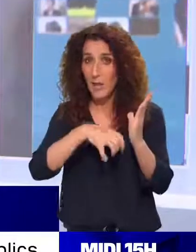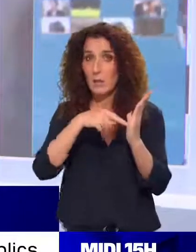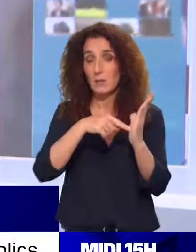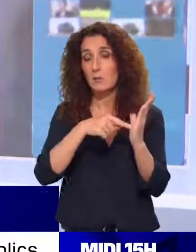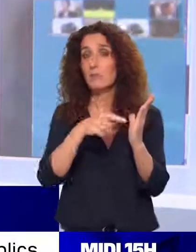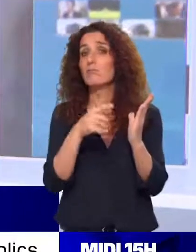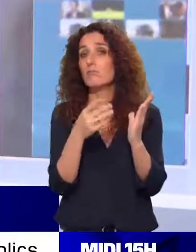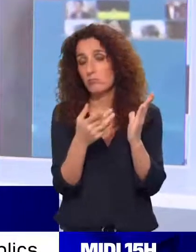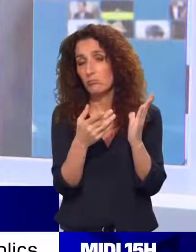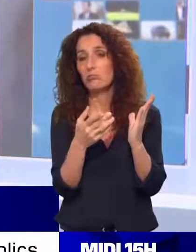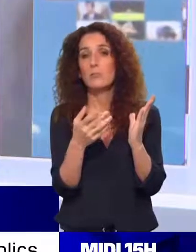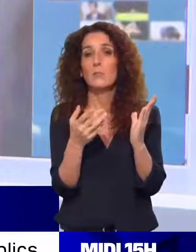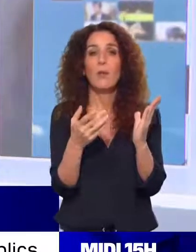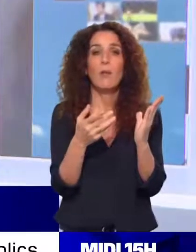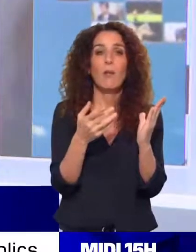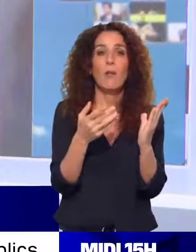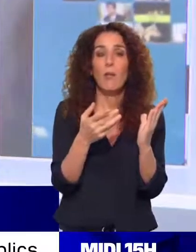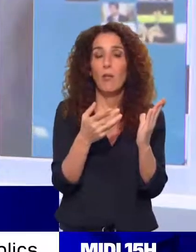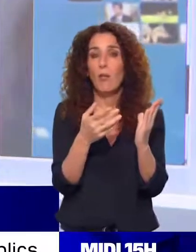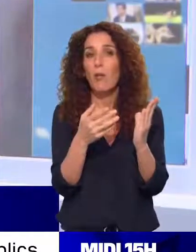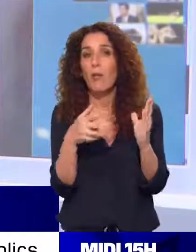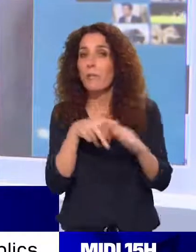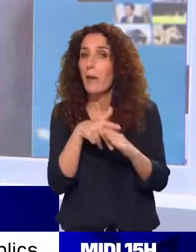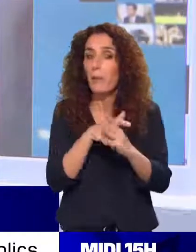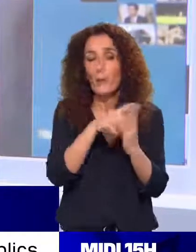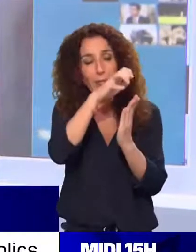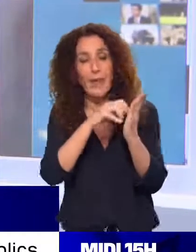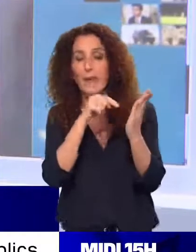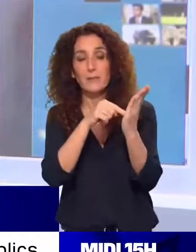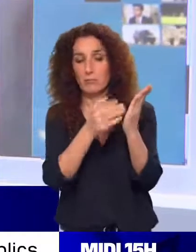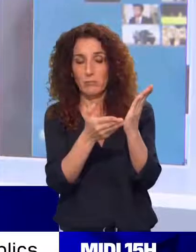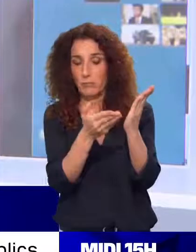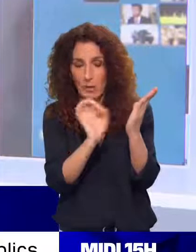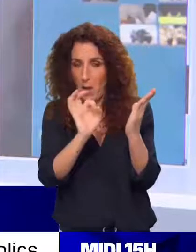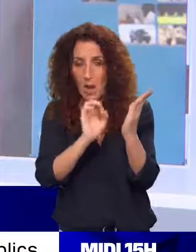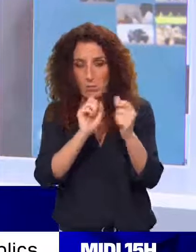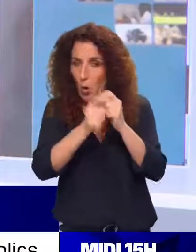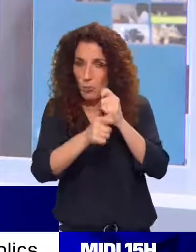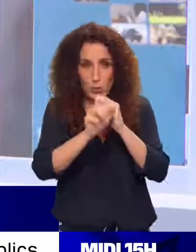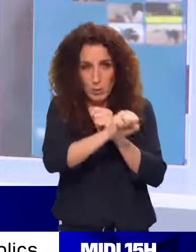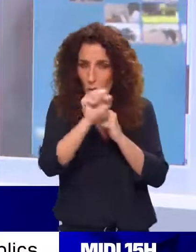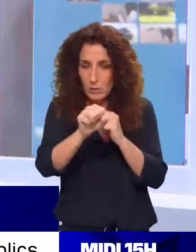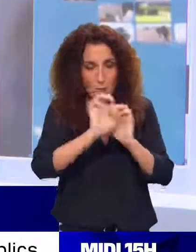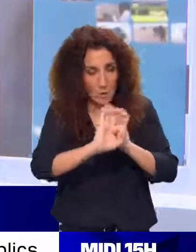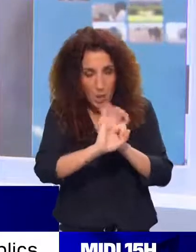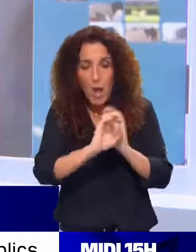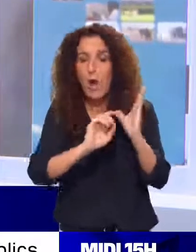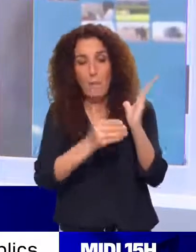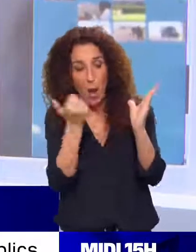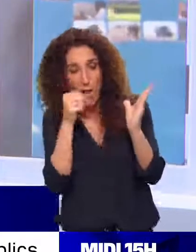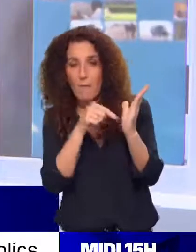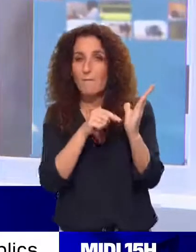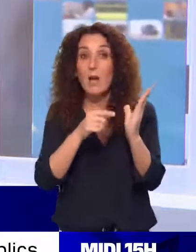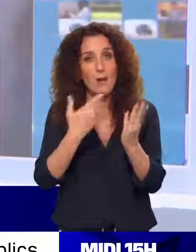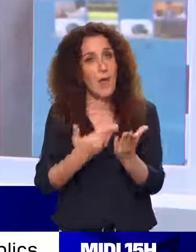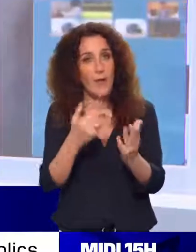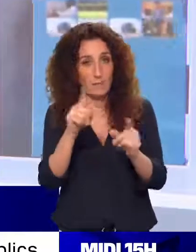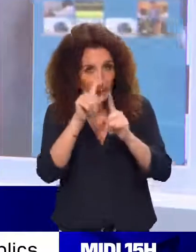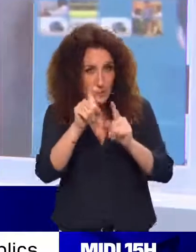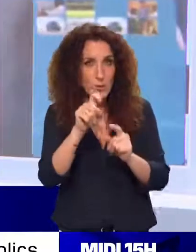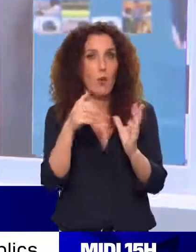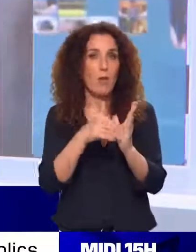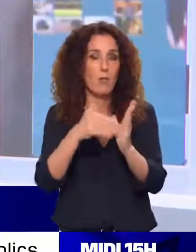tout simplement exclu puis supprimée et bien finalement la question est de nouveau trancher le remboursement pourrait